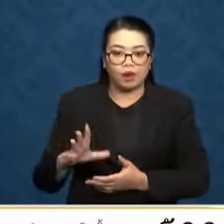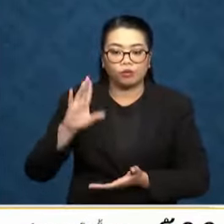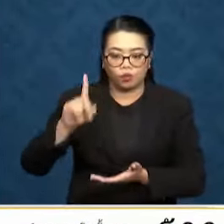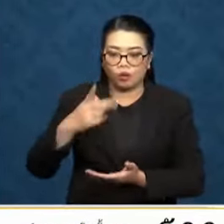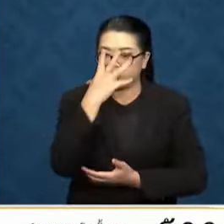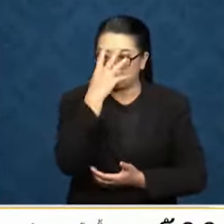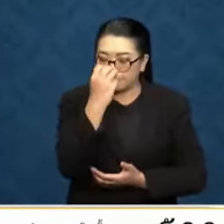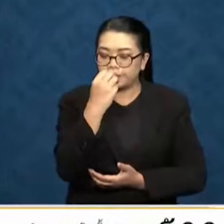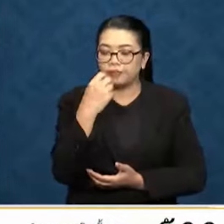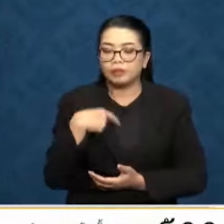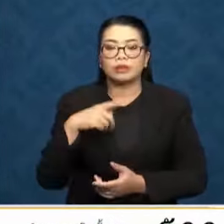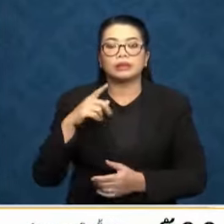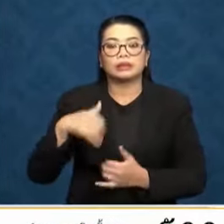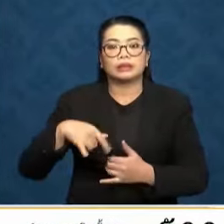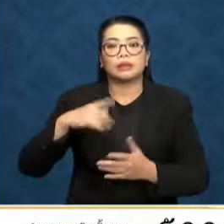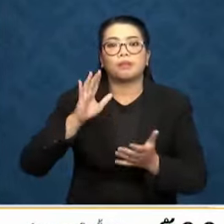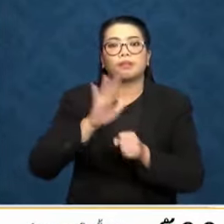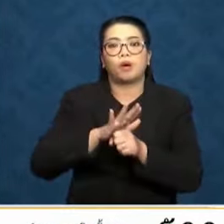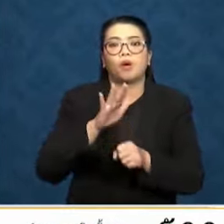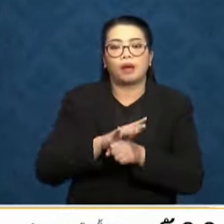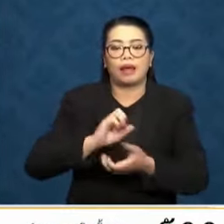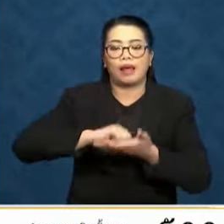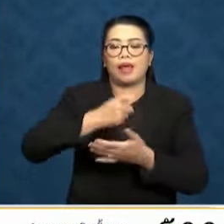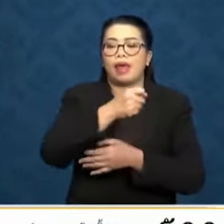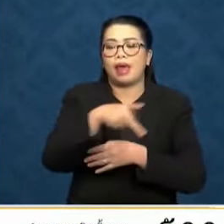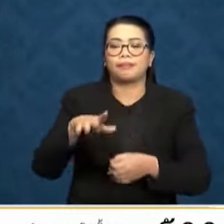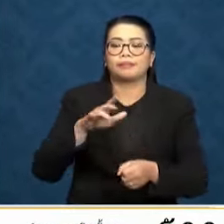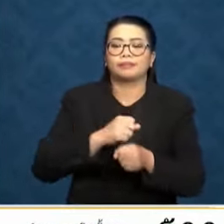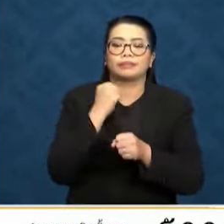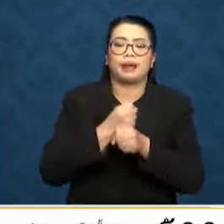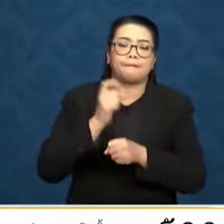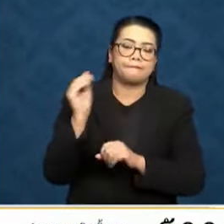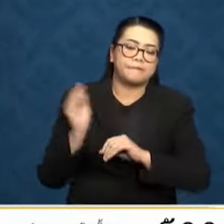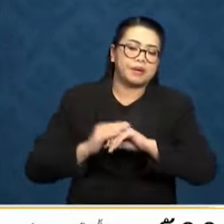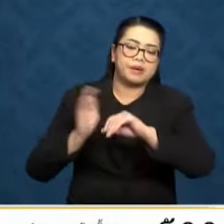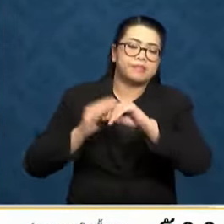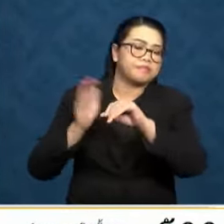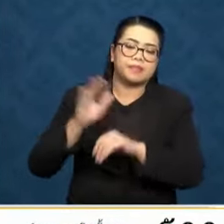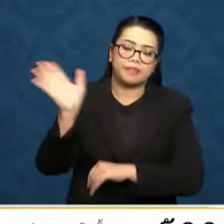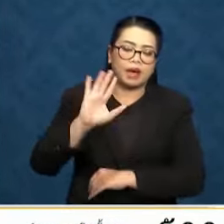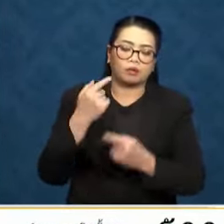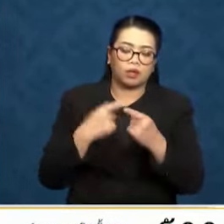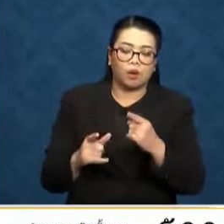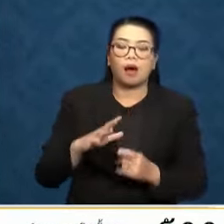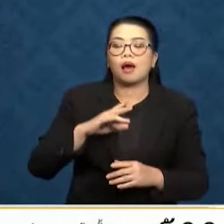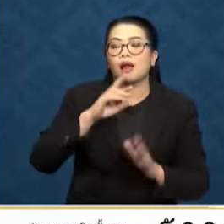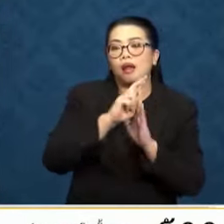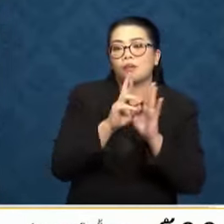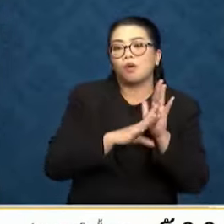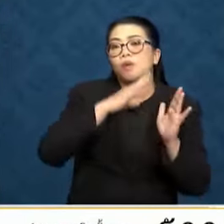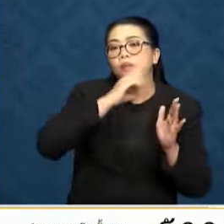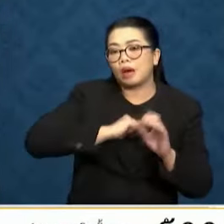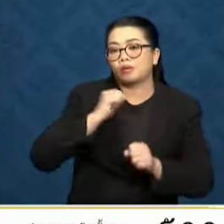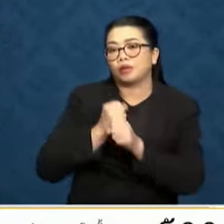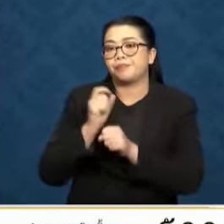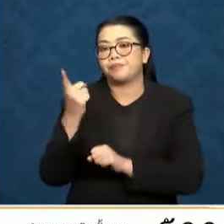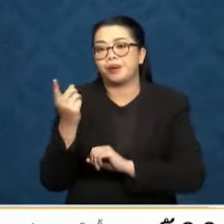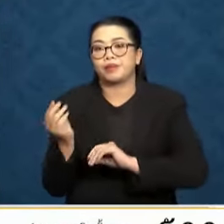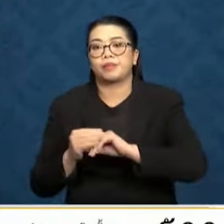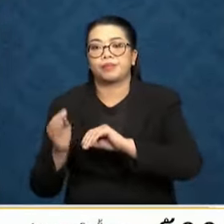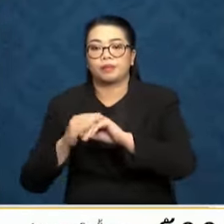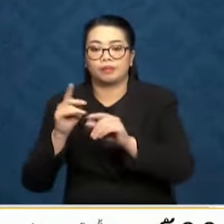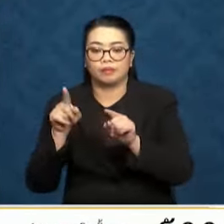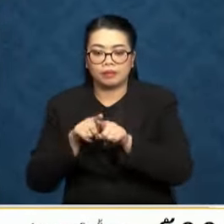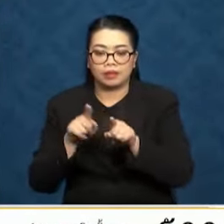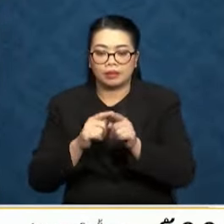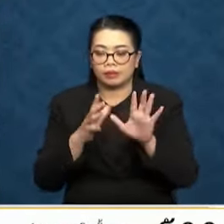ประเทศนี้พอแล้วนะคะสำหรับคำว่าแอปพลิเคชันห้ามทำเพิ่มแล้วแต่ถ้าหน่วยงานไหนอยากจะทำเพิ่มเนี่ยก็ให้ทำเป็น